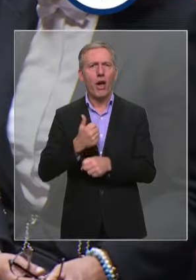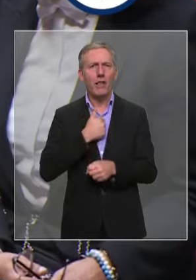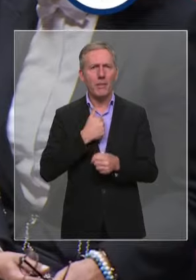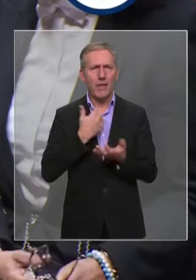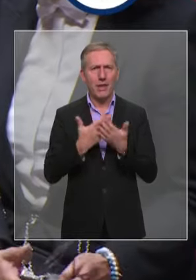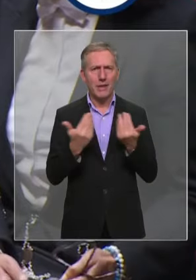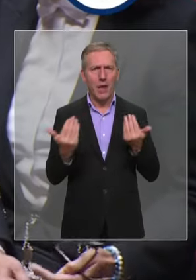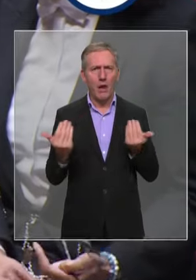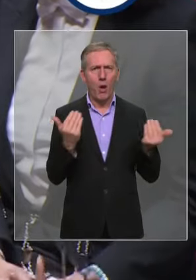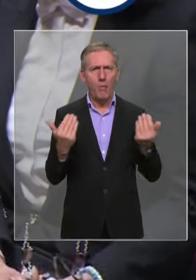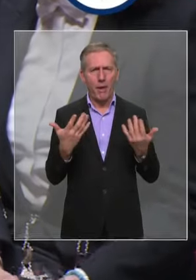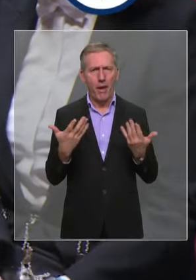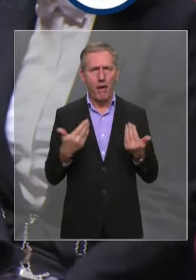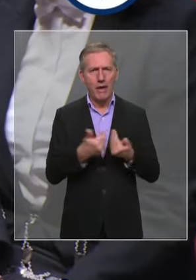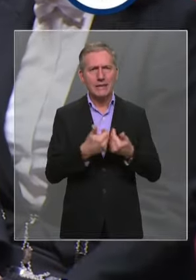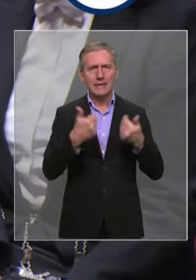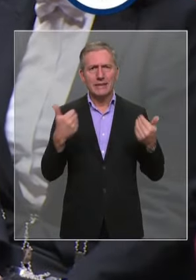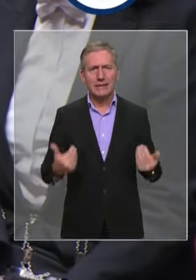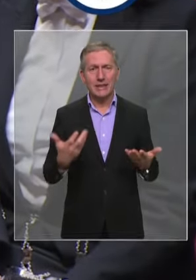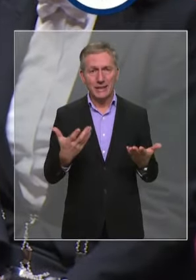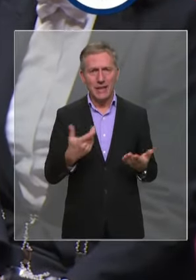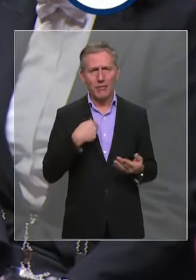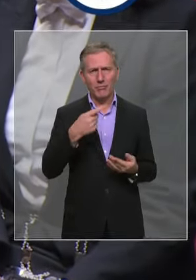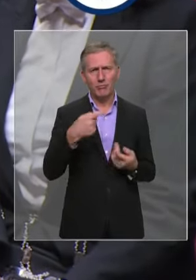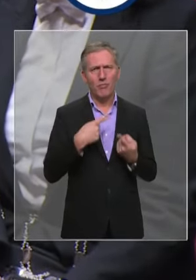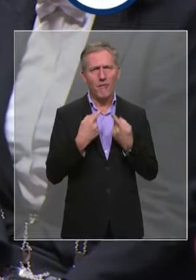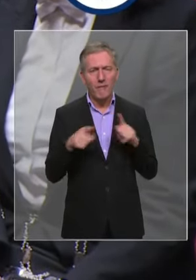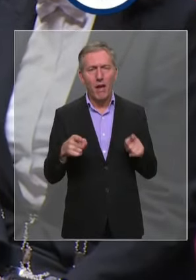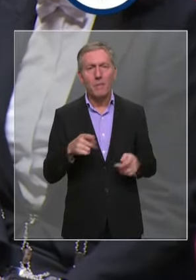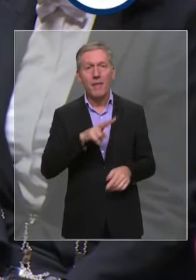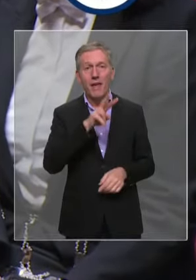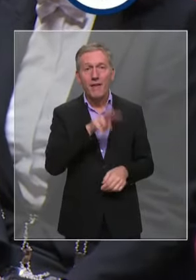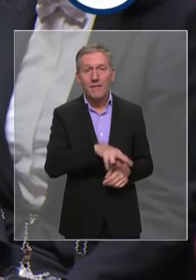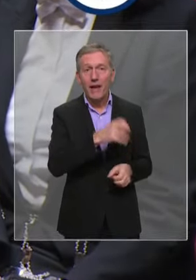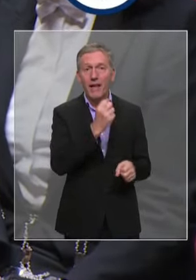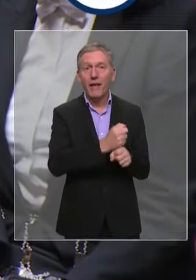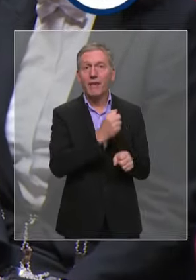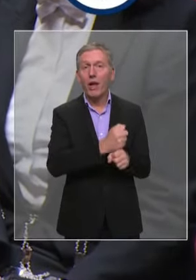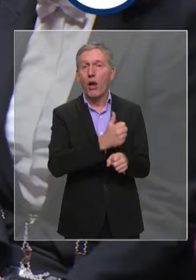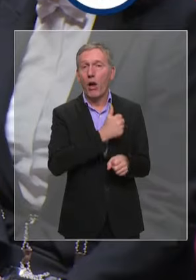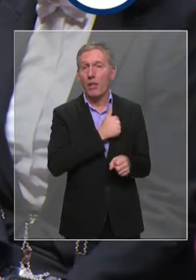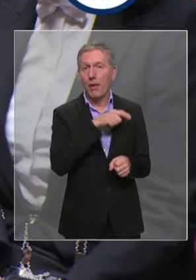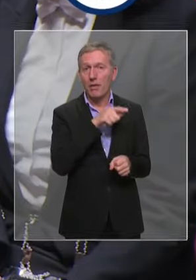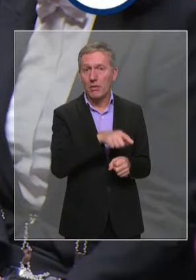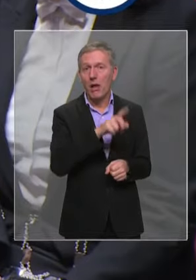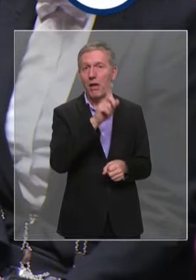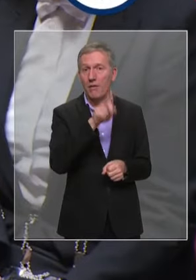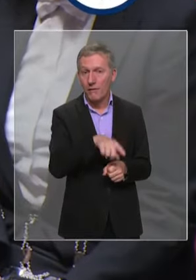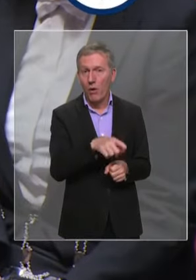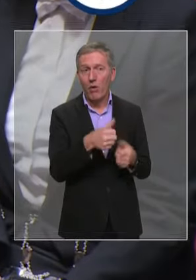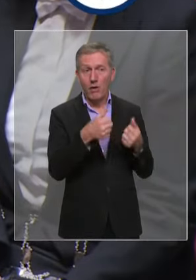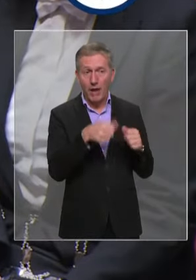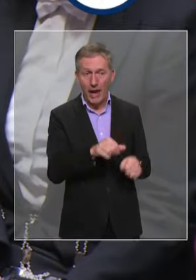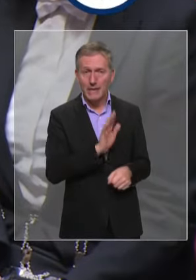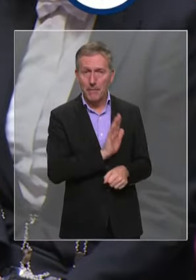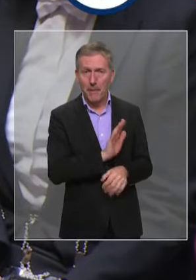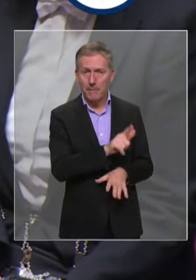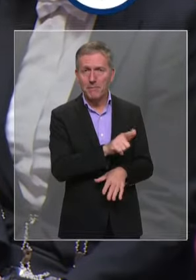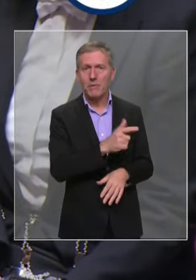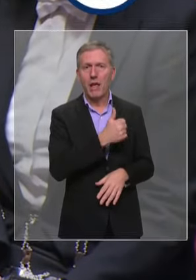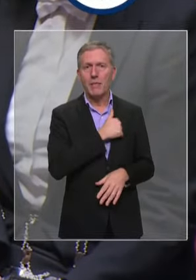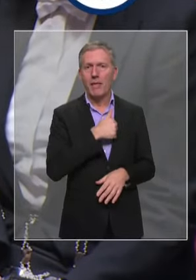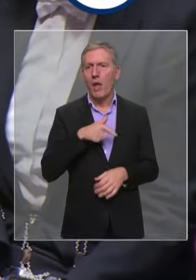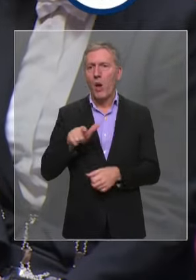Et c'est précisément cela qui nous sépare, parce que les vrais travailleurs indépendants doivent rester indépendants, les